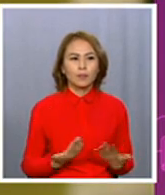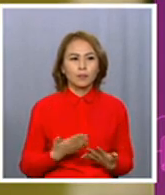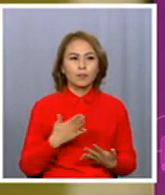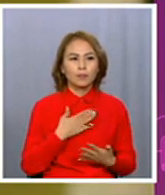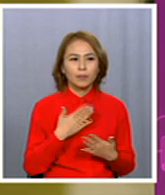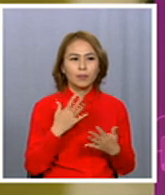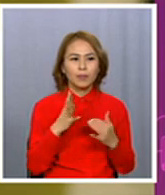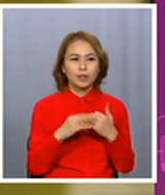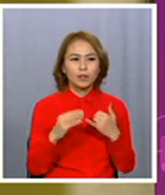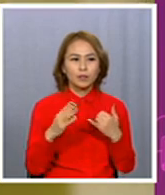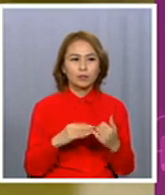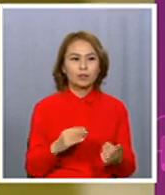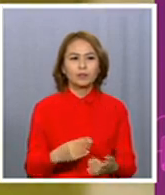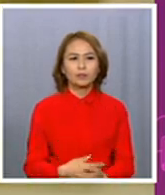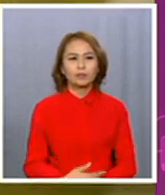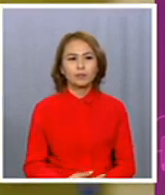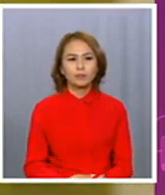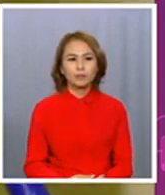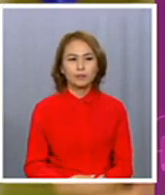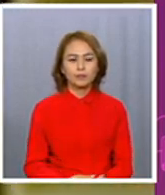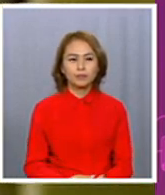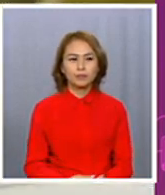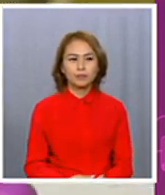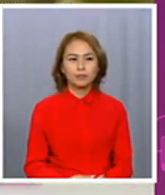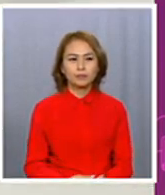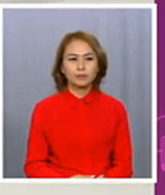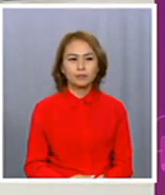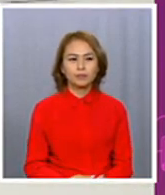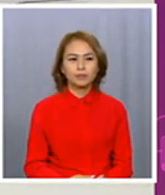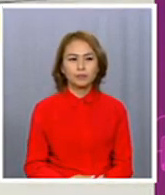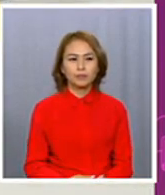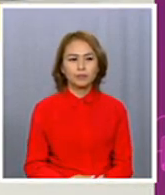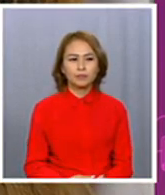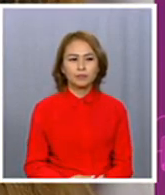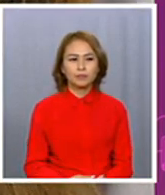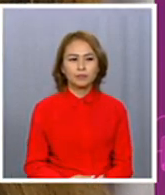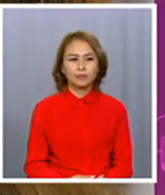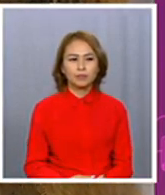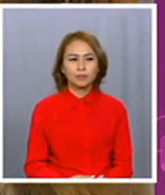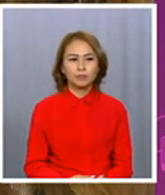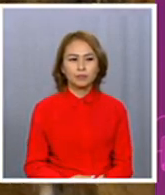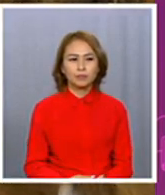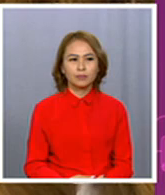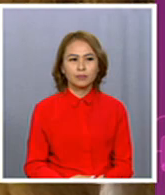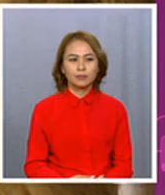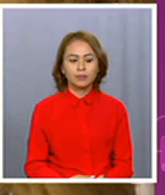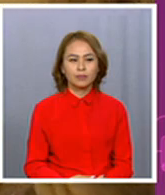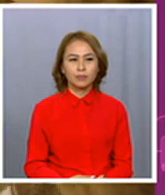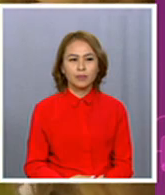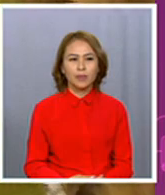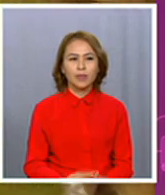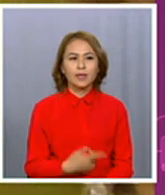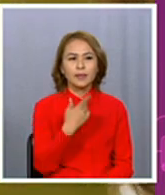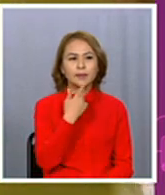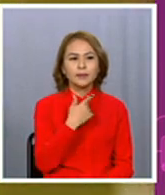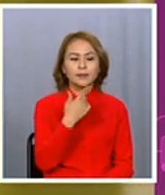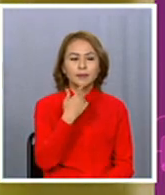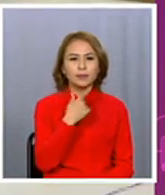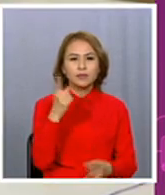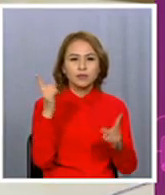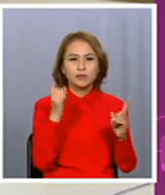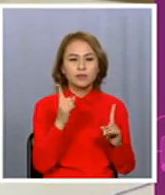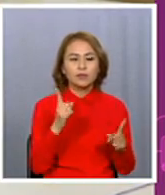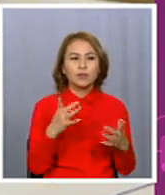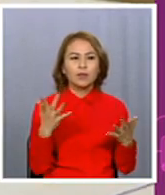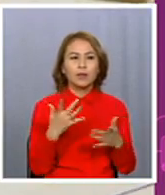сүретін жер ғаламшарында. Аружан, ал қызыл жұлдыз деп қандай ғаламшарды атаймыз? Марс.